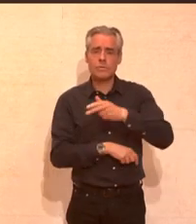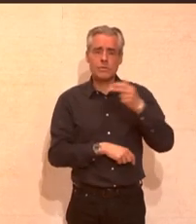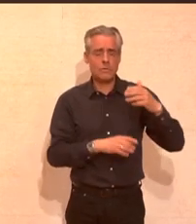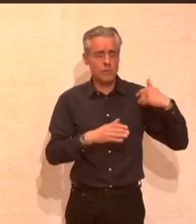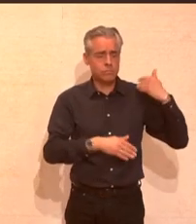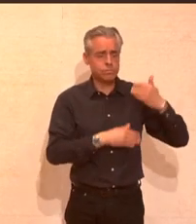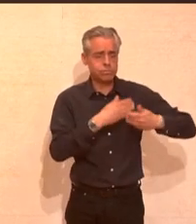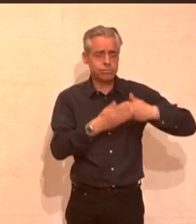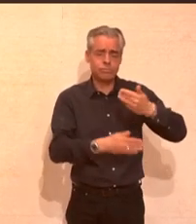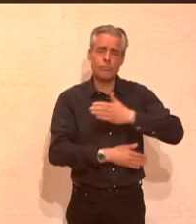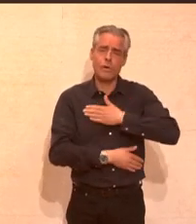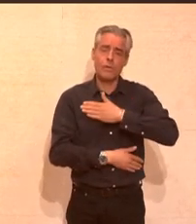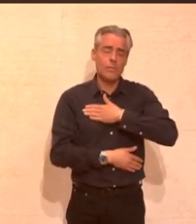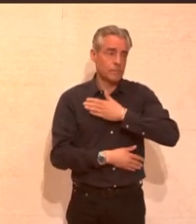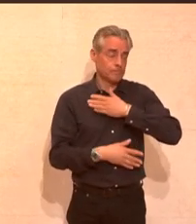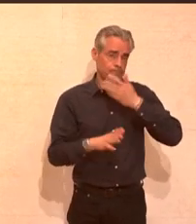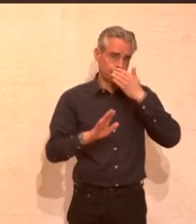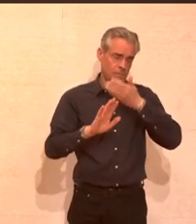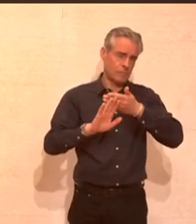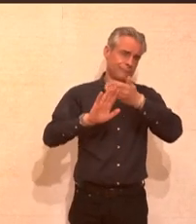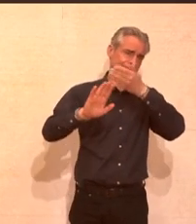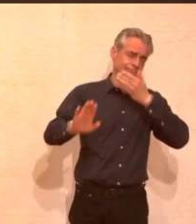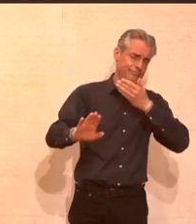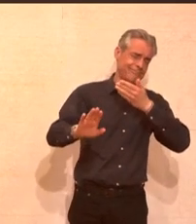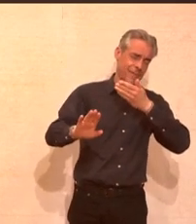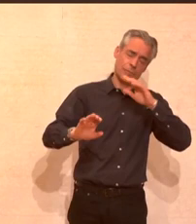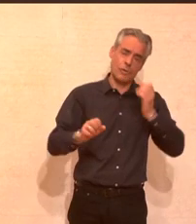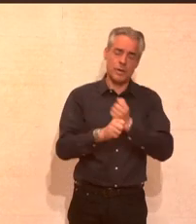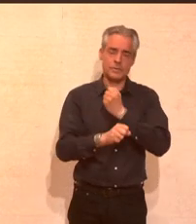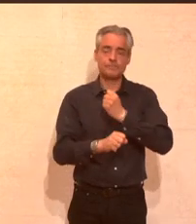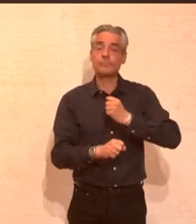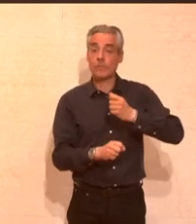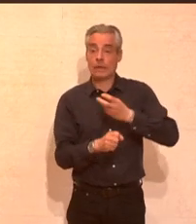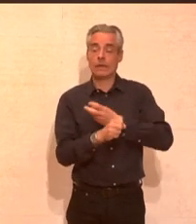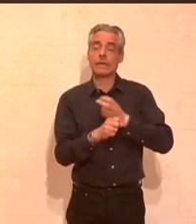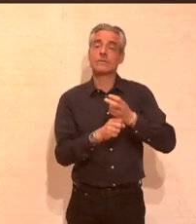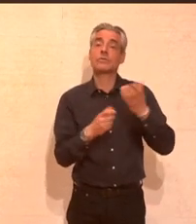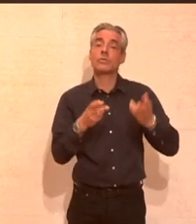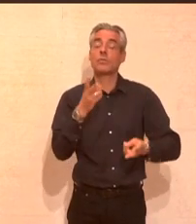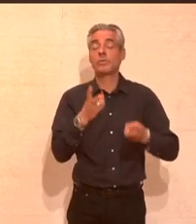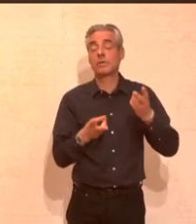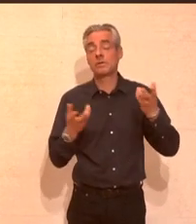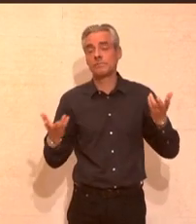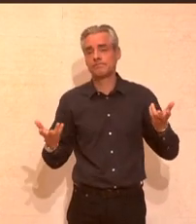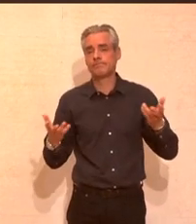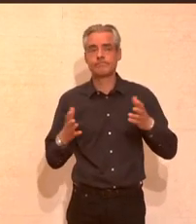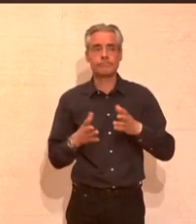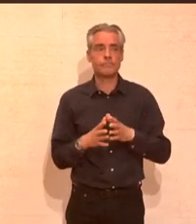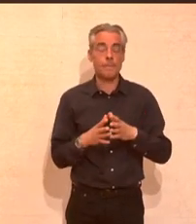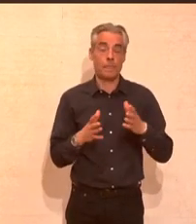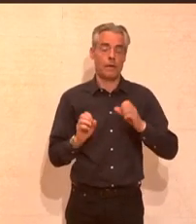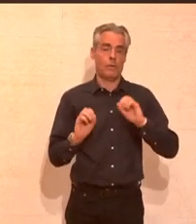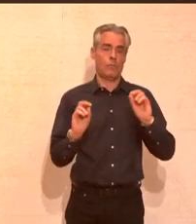est depuis trop longtemps tenu éloigné, au risque peut-être